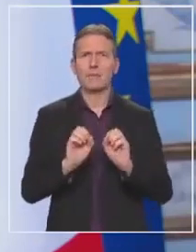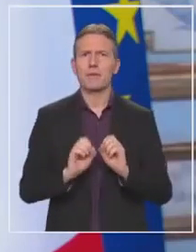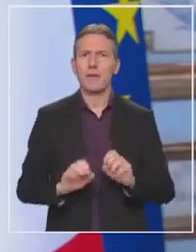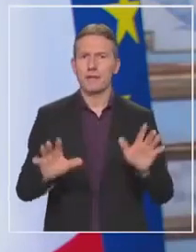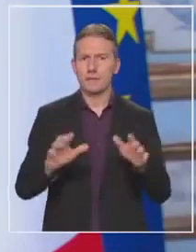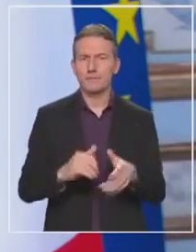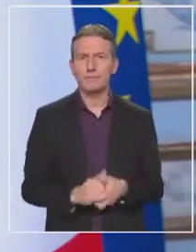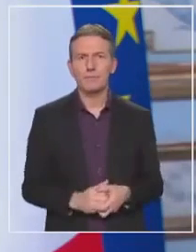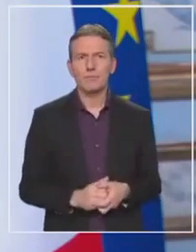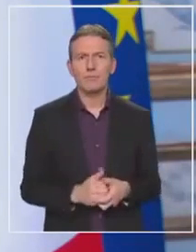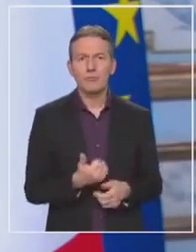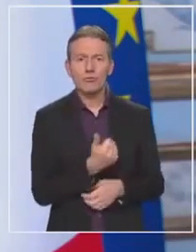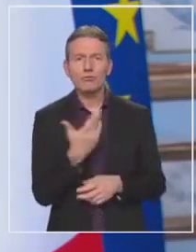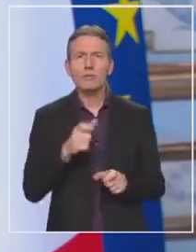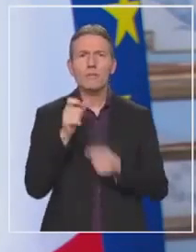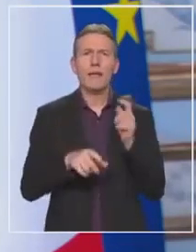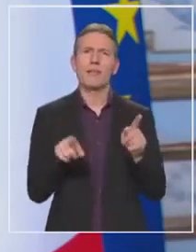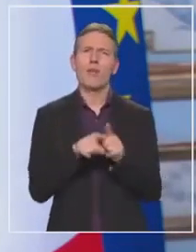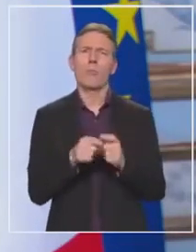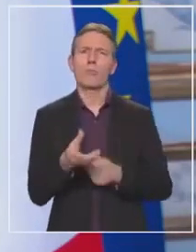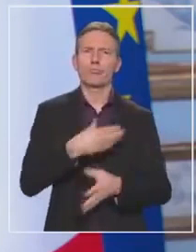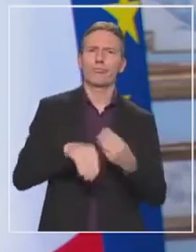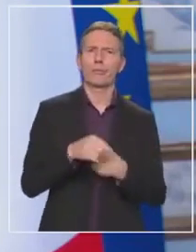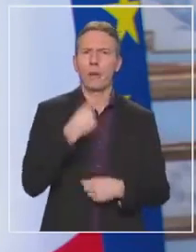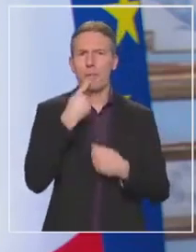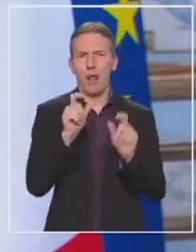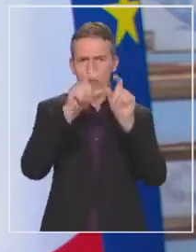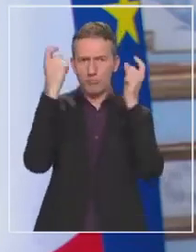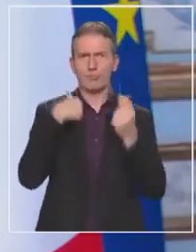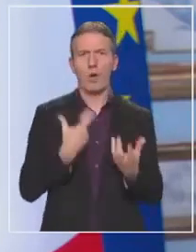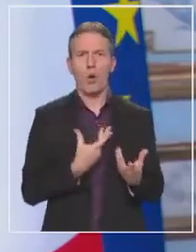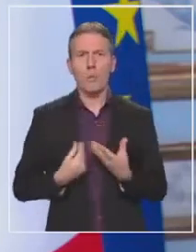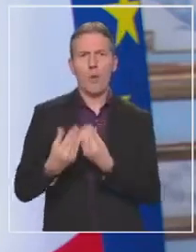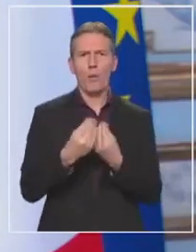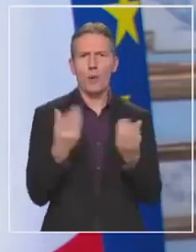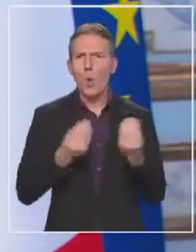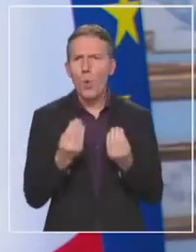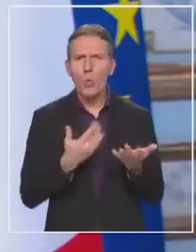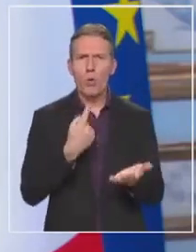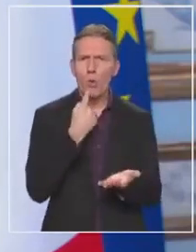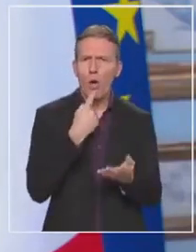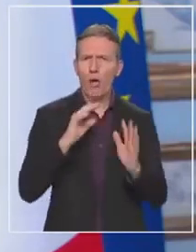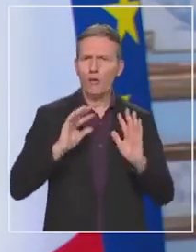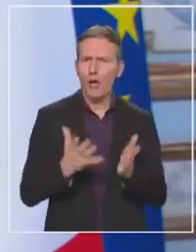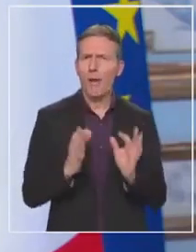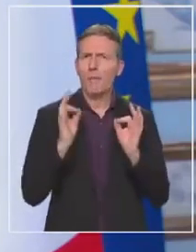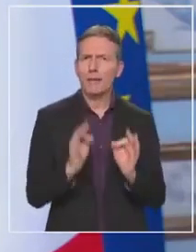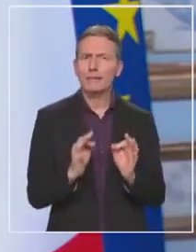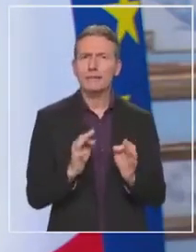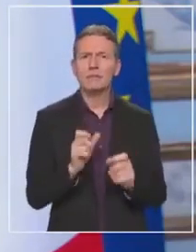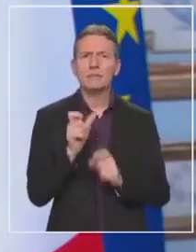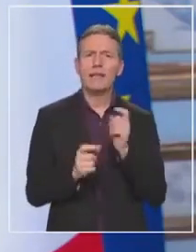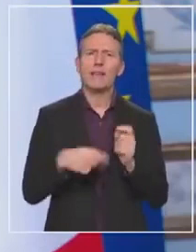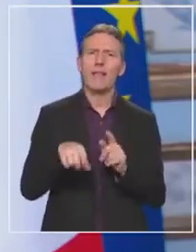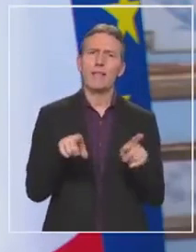que certains prennent pour prétexte de parler au nom du peuple mais lequel du comment et n'étant en fait